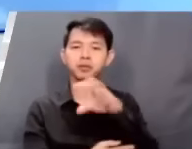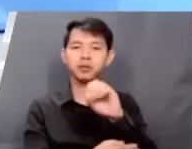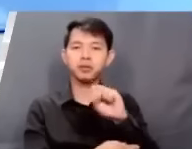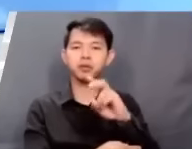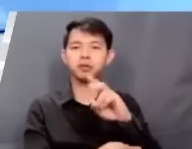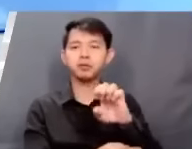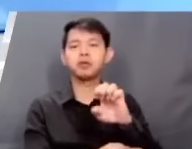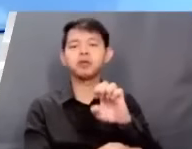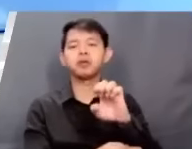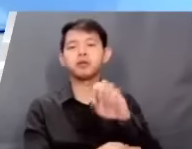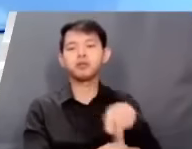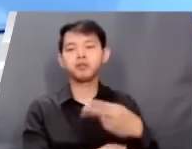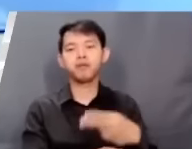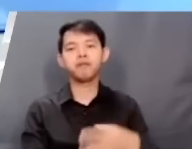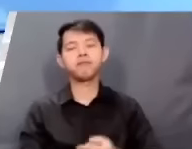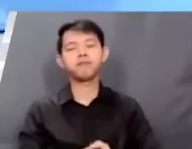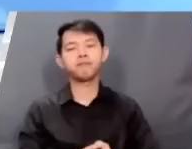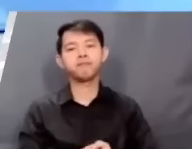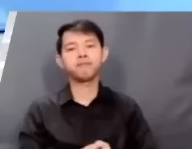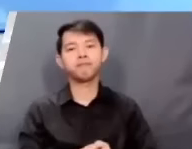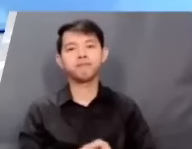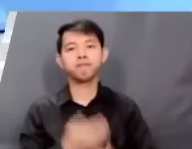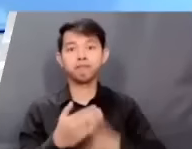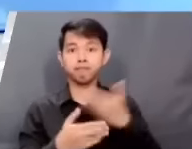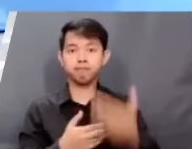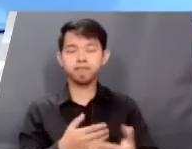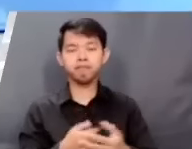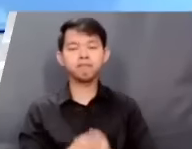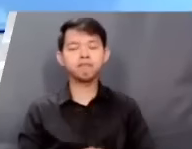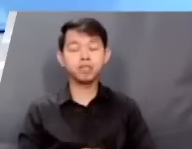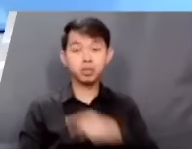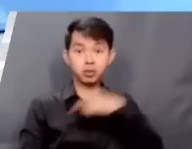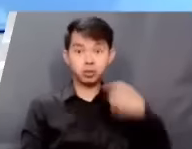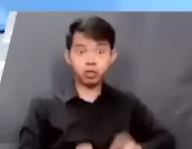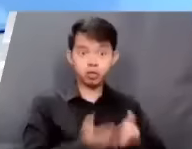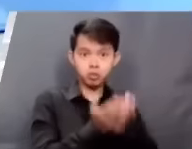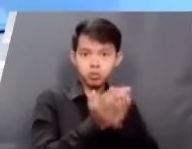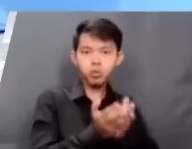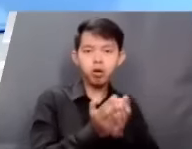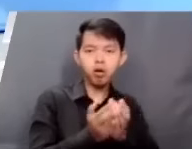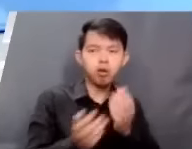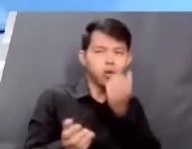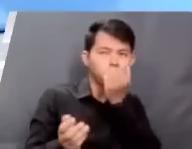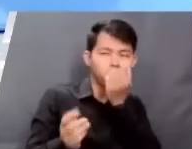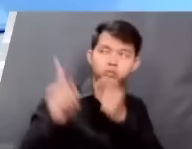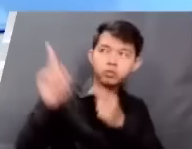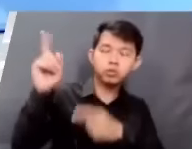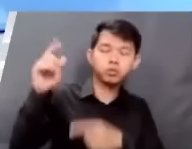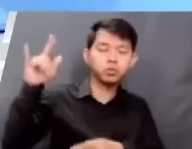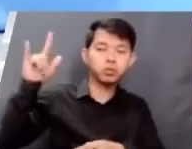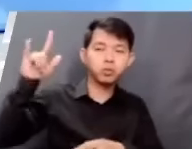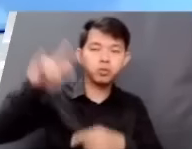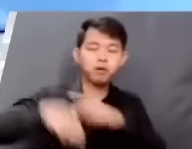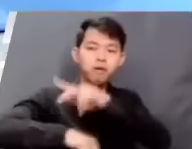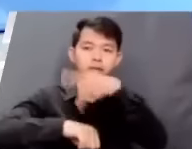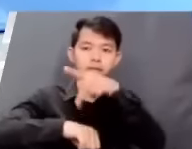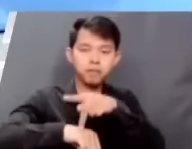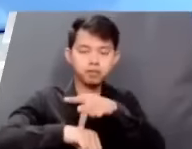Samantala, ilang beses nag-radio challenge ang isang Chinese warship sa isang Cessna plane ng Philippine Coast Guard sa Panatag